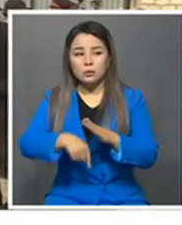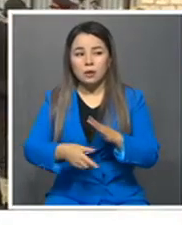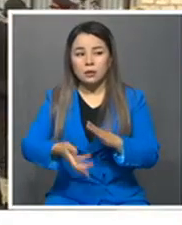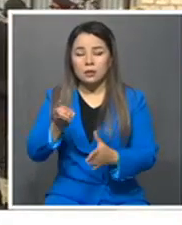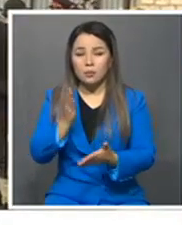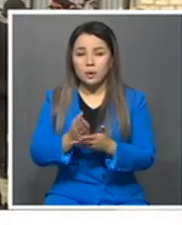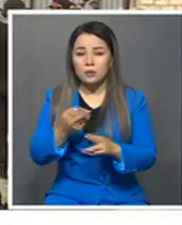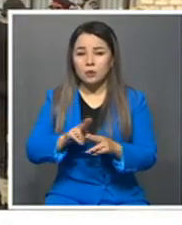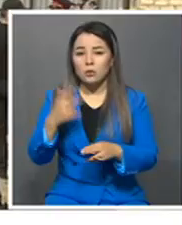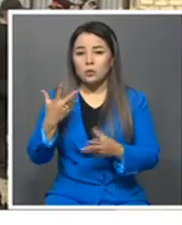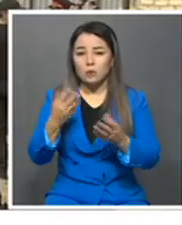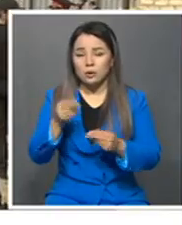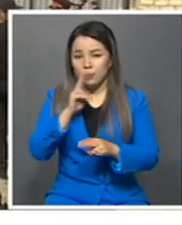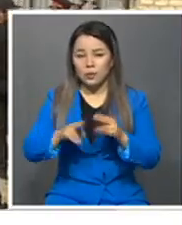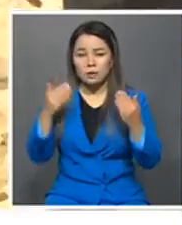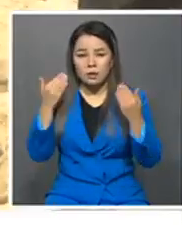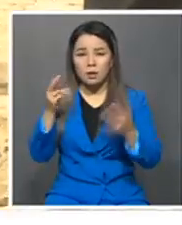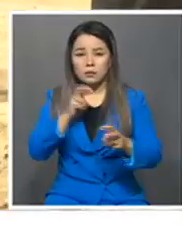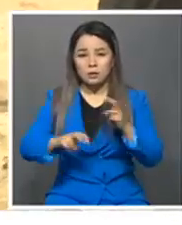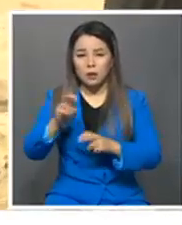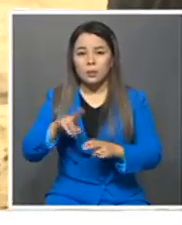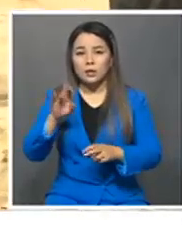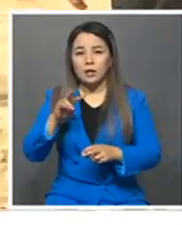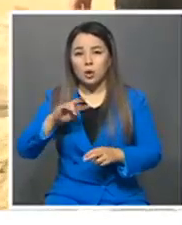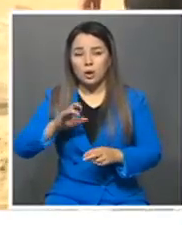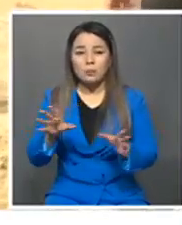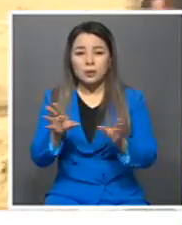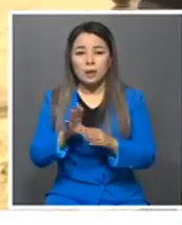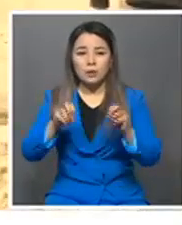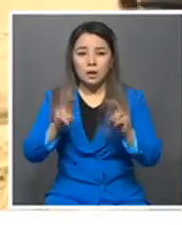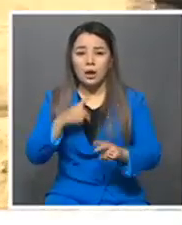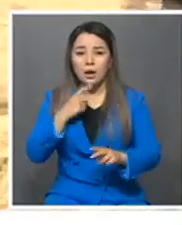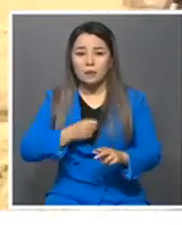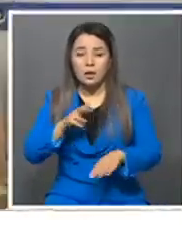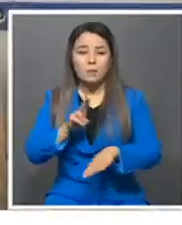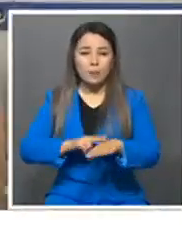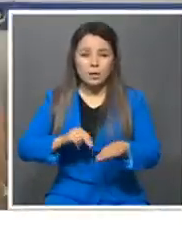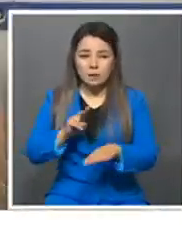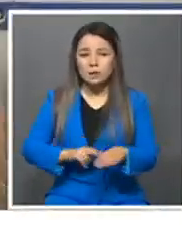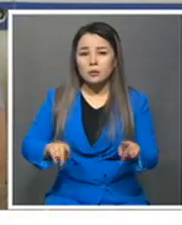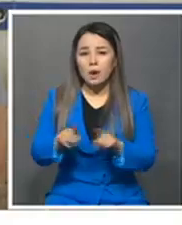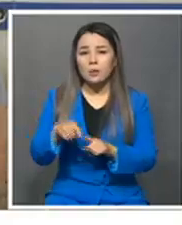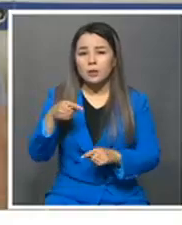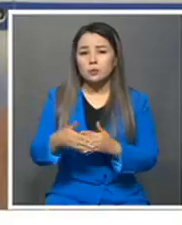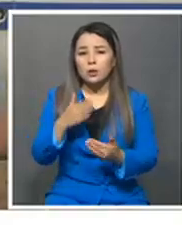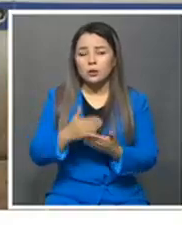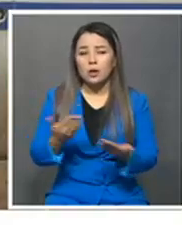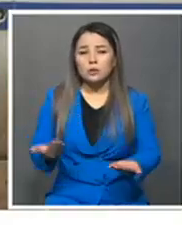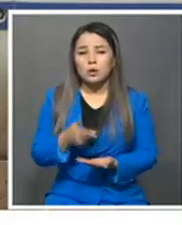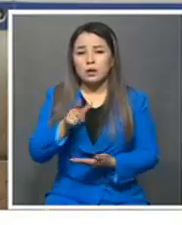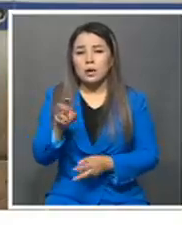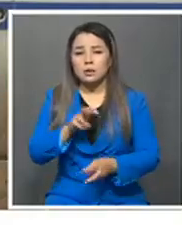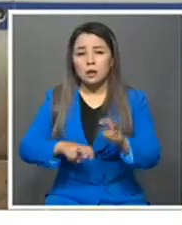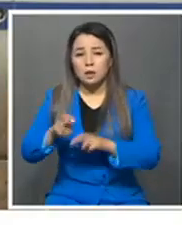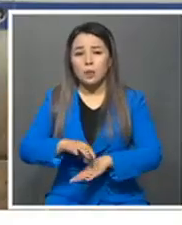шықты. Үш күн бұрын із-түссіз кеткен баланы кинолог мамандармен қатар әскерилер, полиция, сондай-ақ мыңға жуық тұрғын